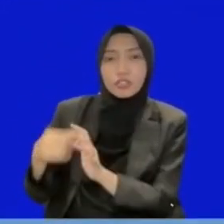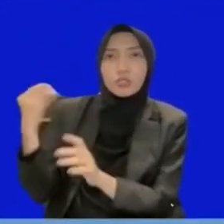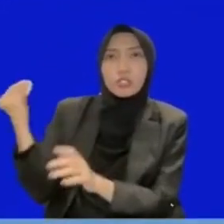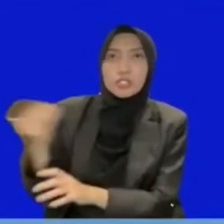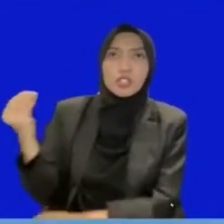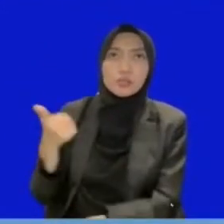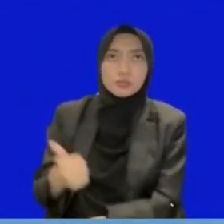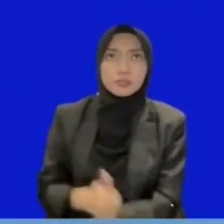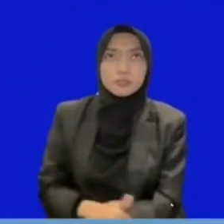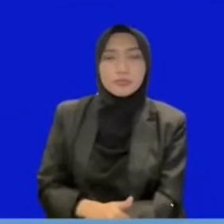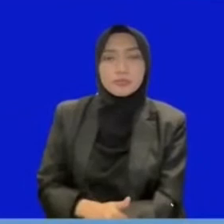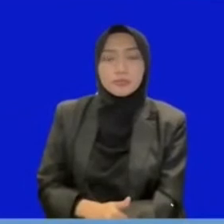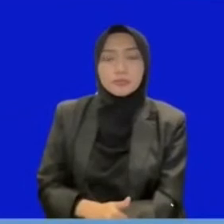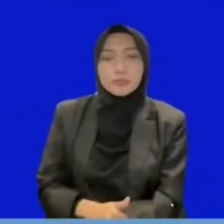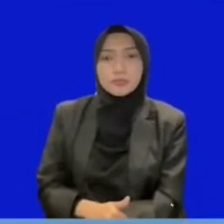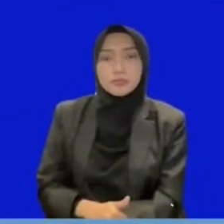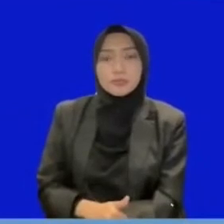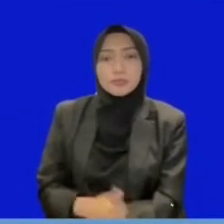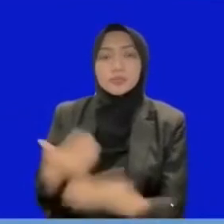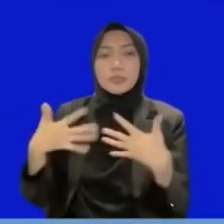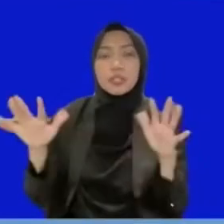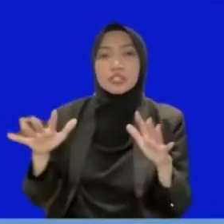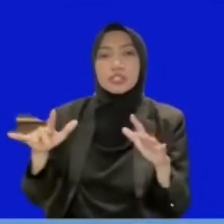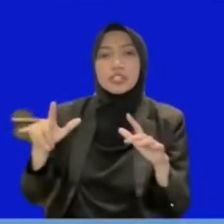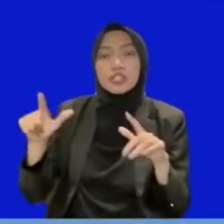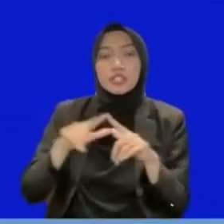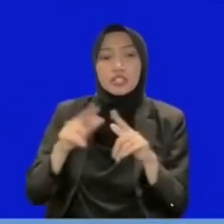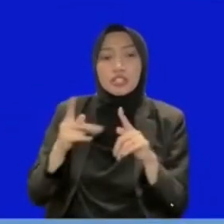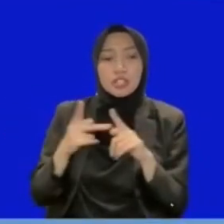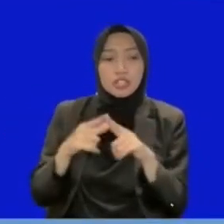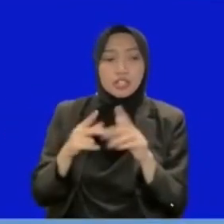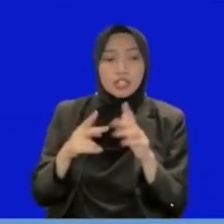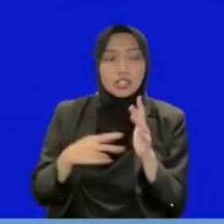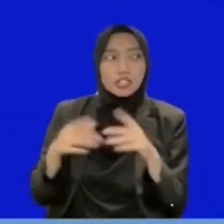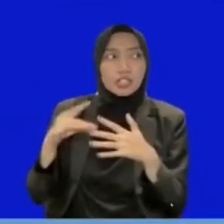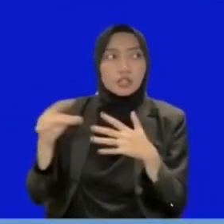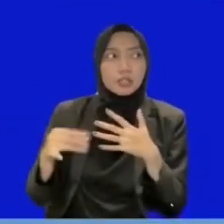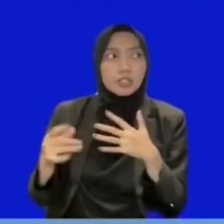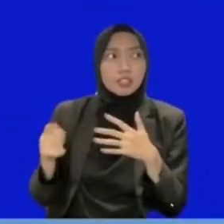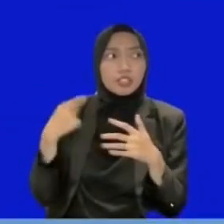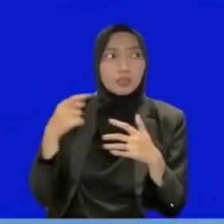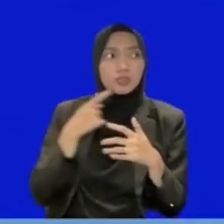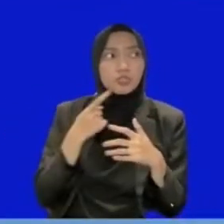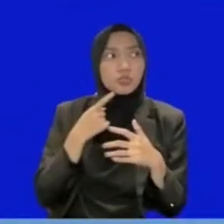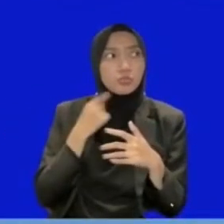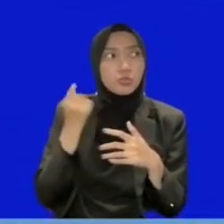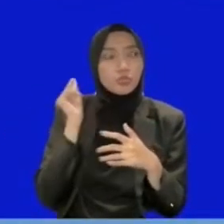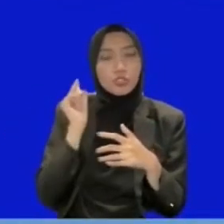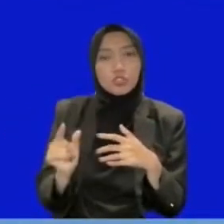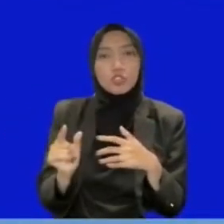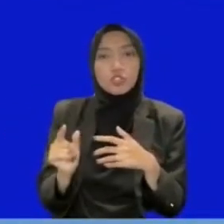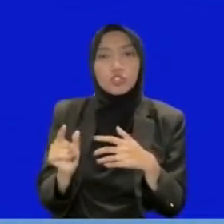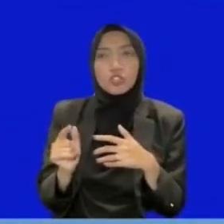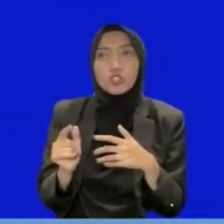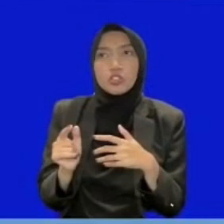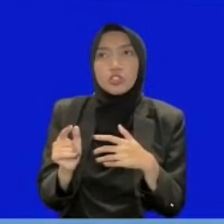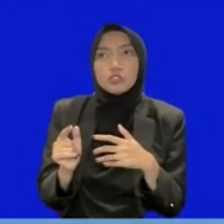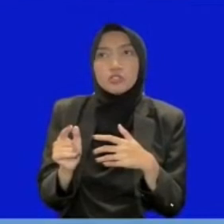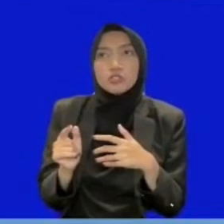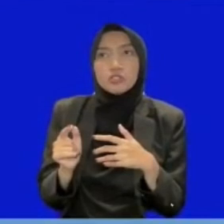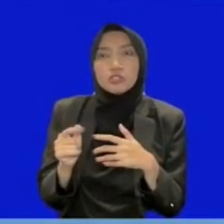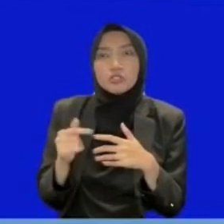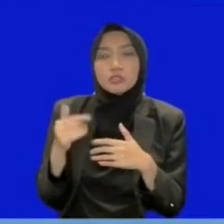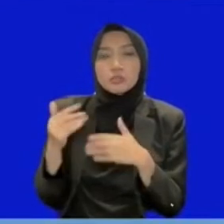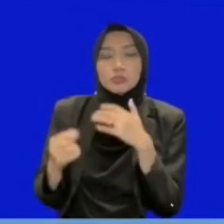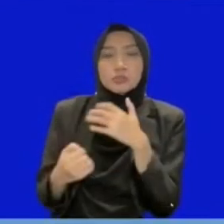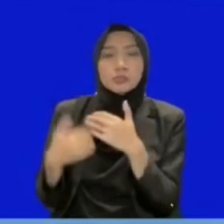ya. Kemudian kita juga melakukan pembebasan lahan terpilih. Jadi kita mencoba untuk biar kita itu dalam